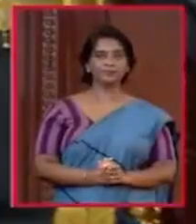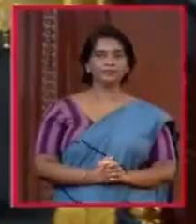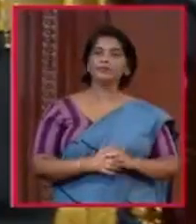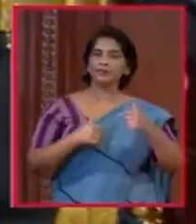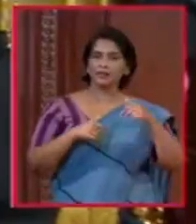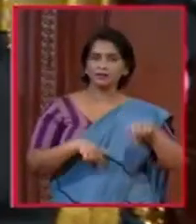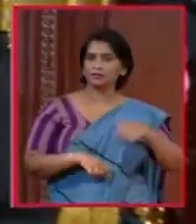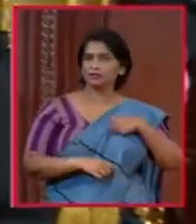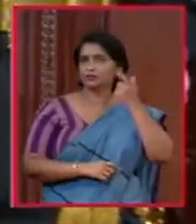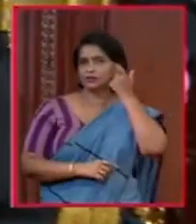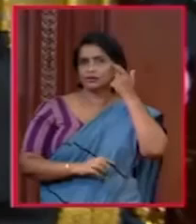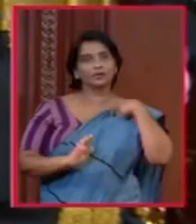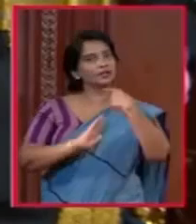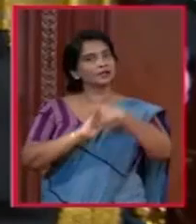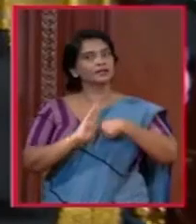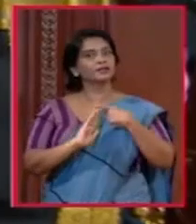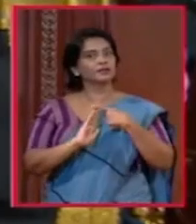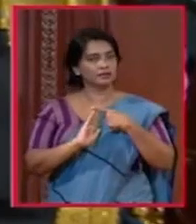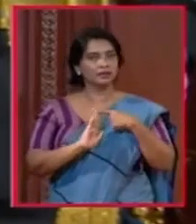අපි දන්නවා අපේ රටේ